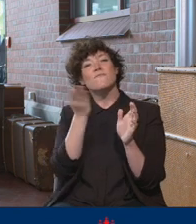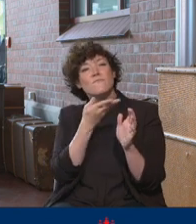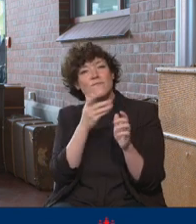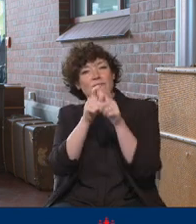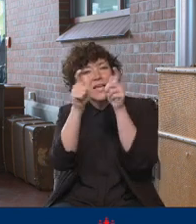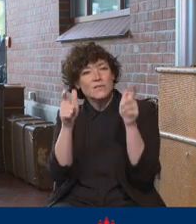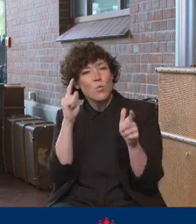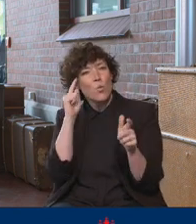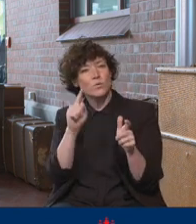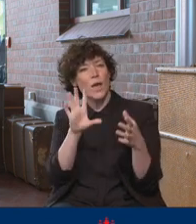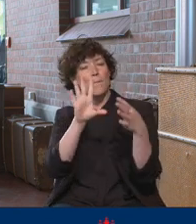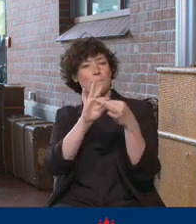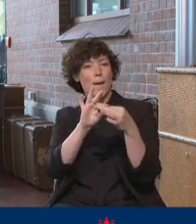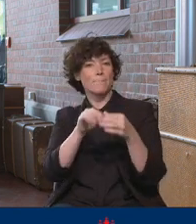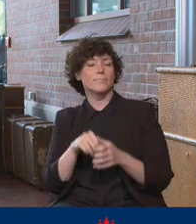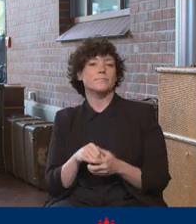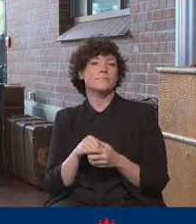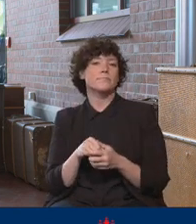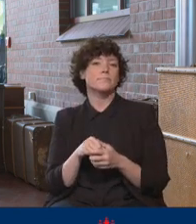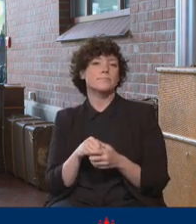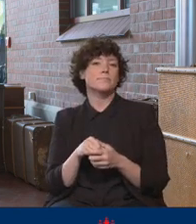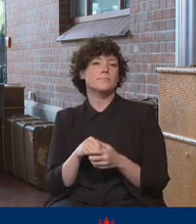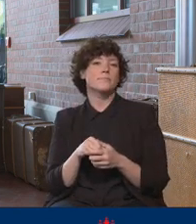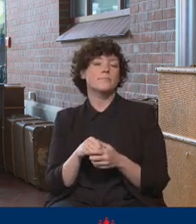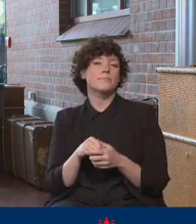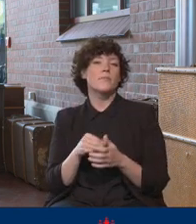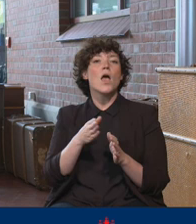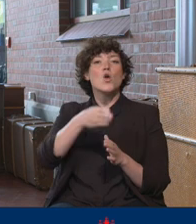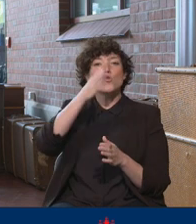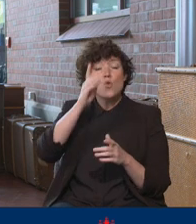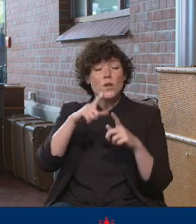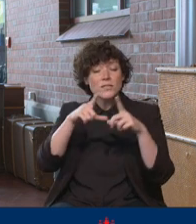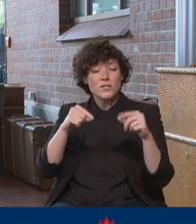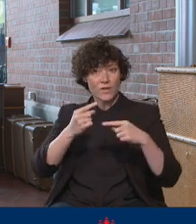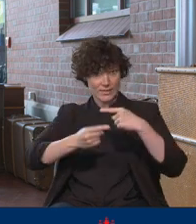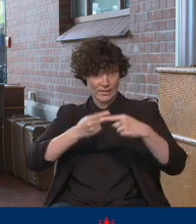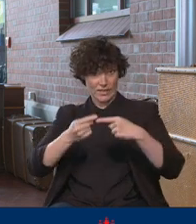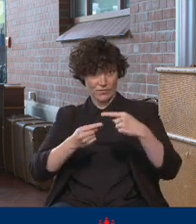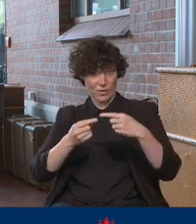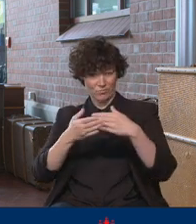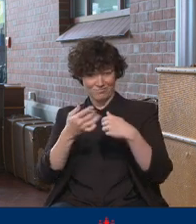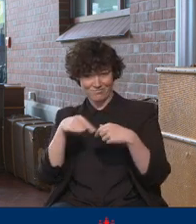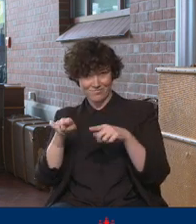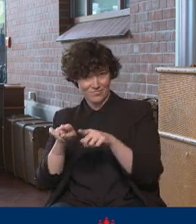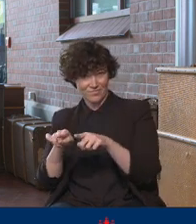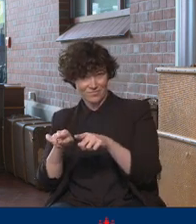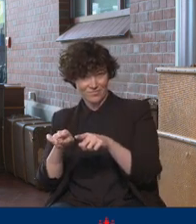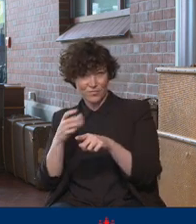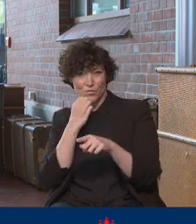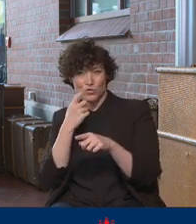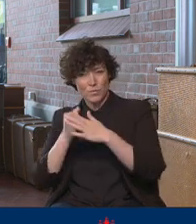neben der nördlichen quartiersentwicklung auch eine deutlichere beziehung dann in richtung